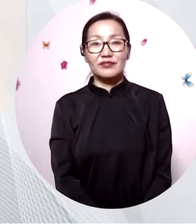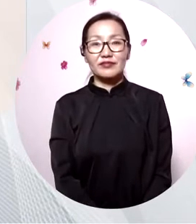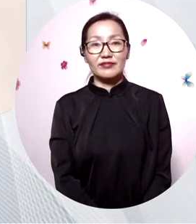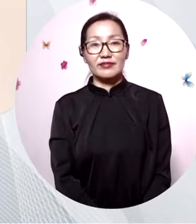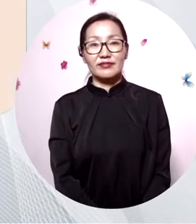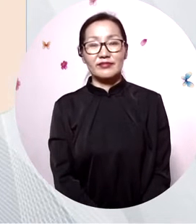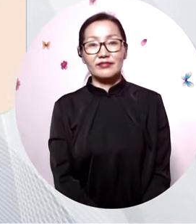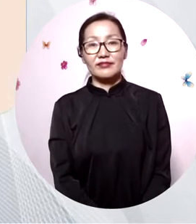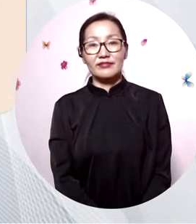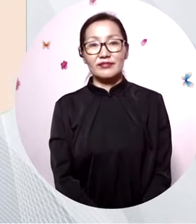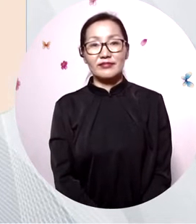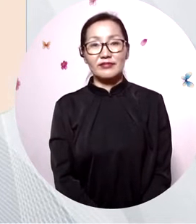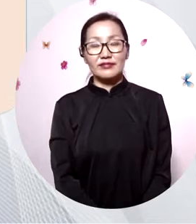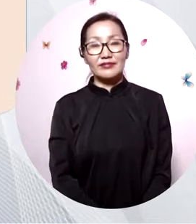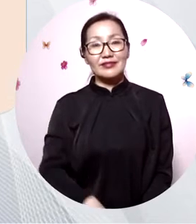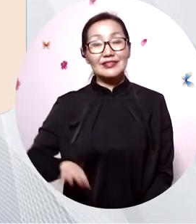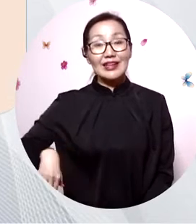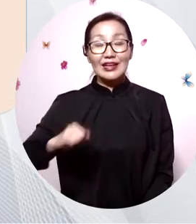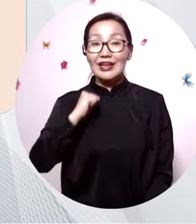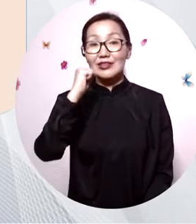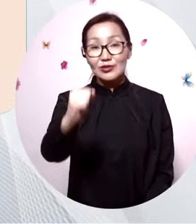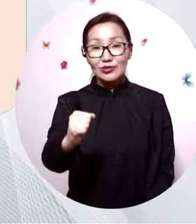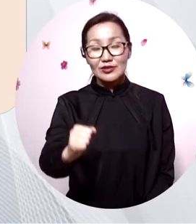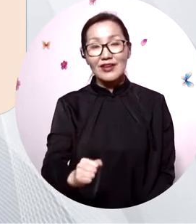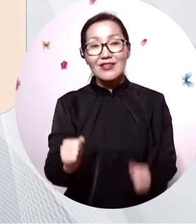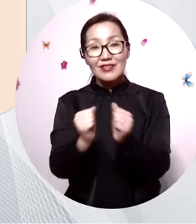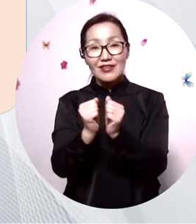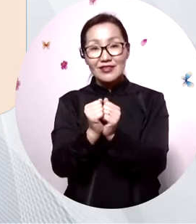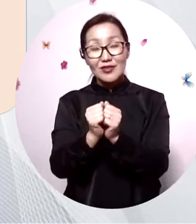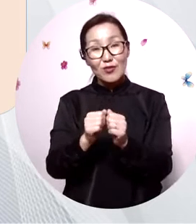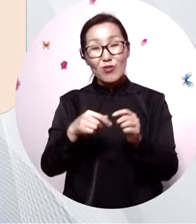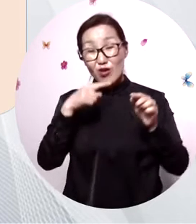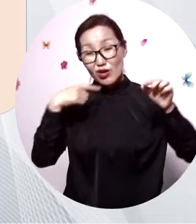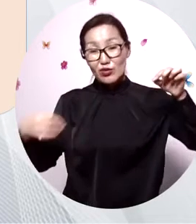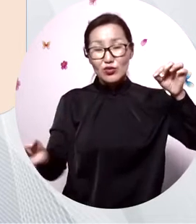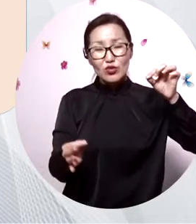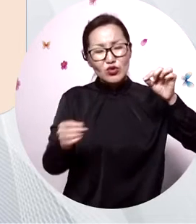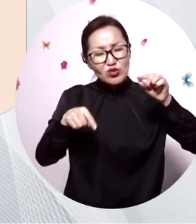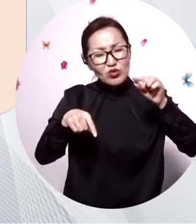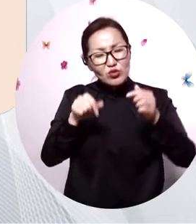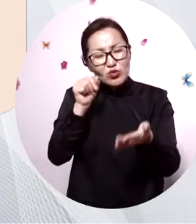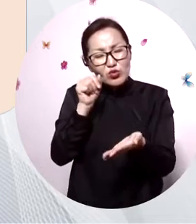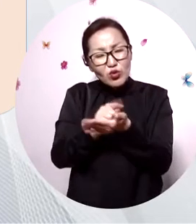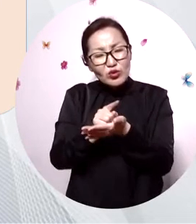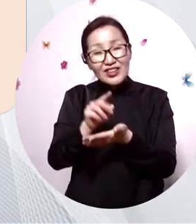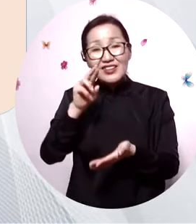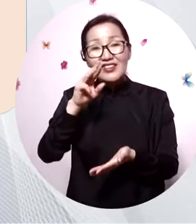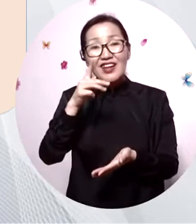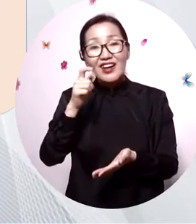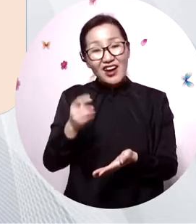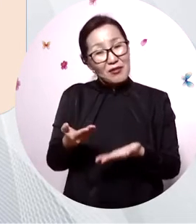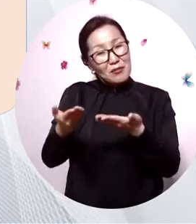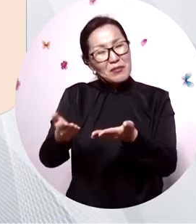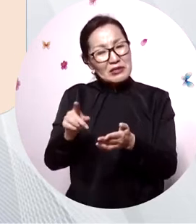За дараагийн асуулт нь найз нь морин хуур тоглохын чухлыг ятгахдаа